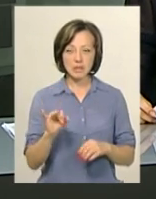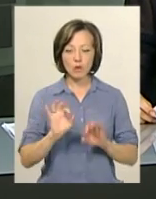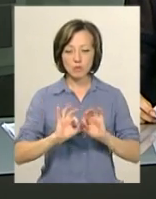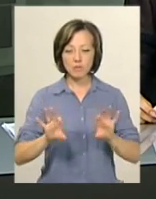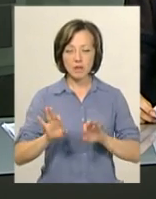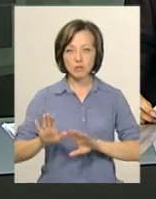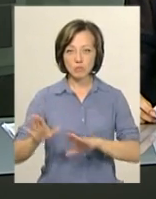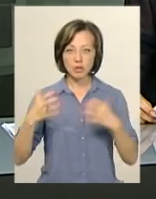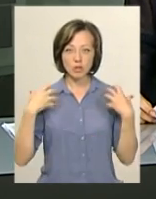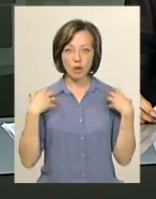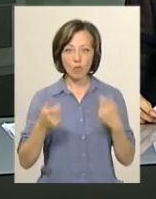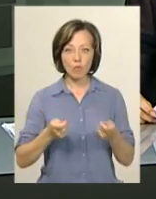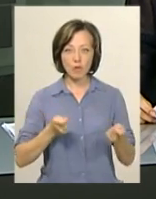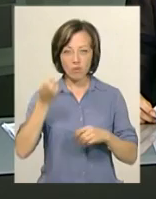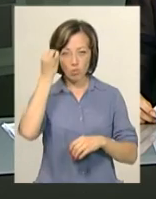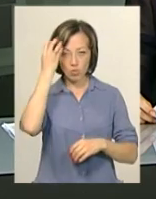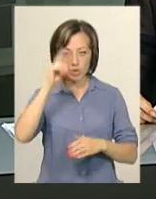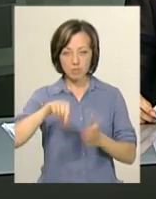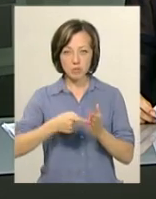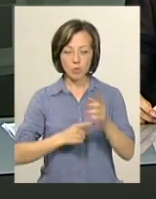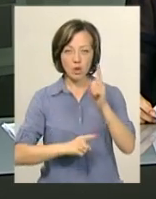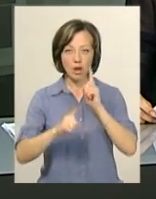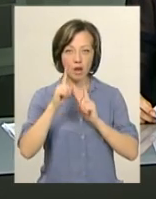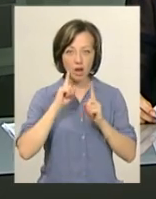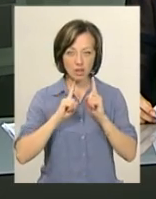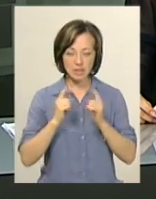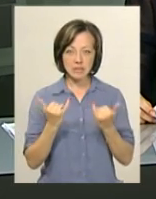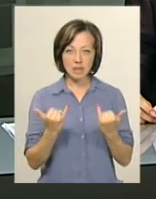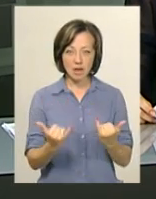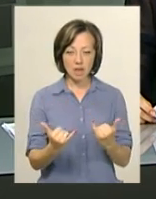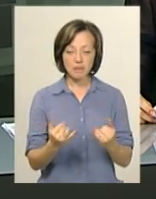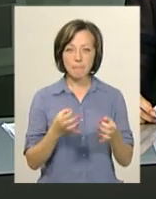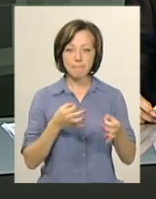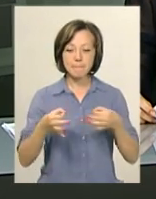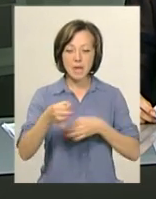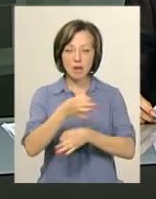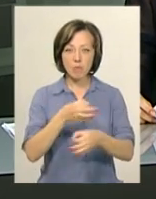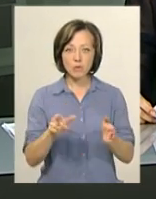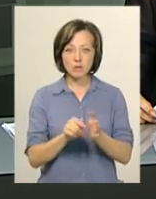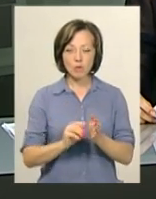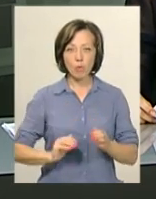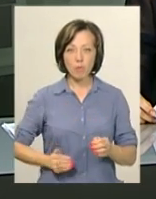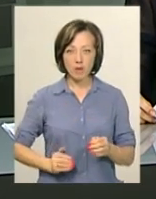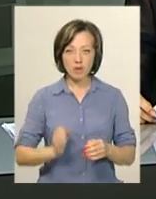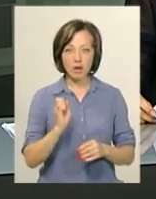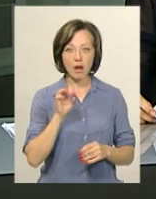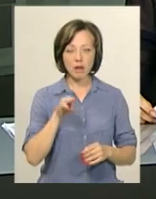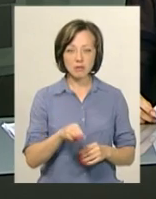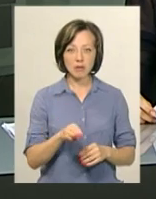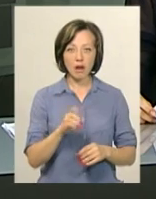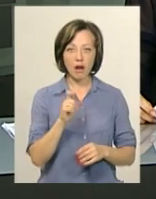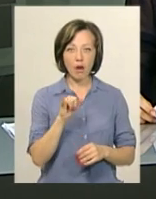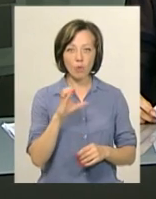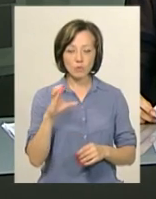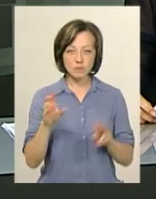заступник начальника управління культури міської ради Світлана Шевченко, наразі ведуться перемовини із компанією «Артхаус Трафік».